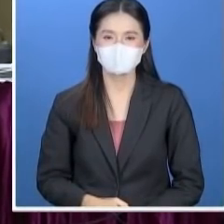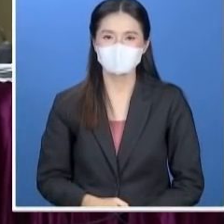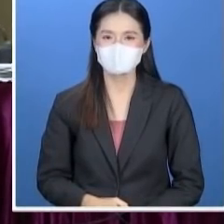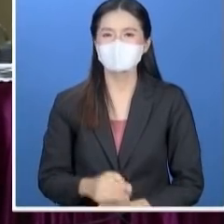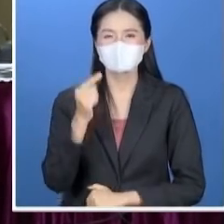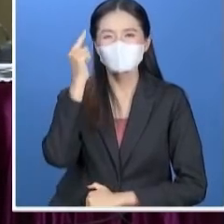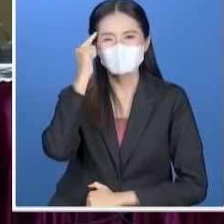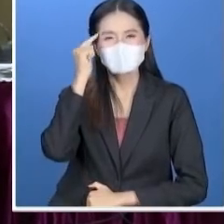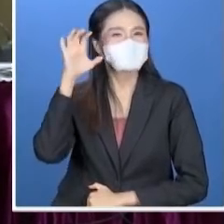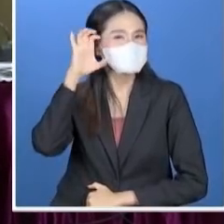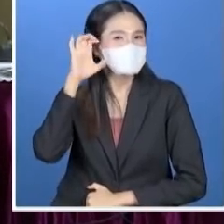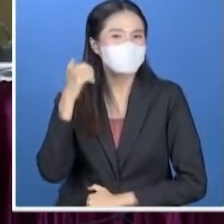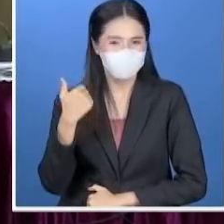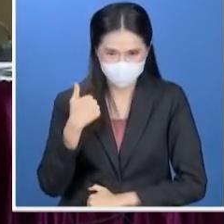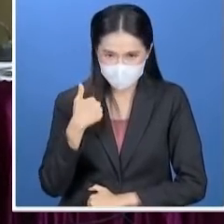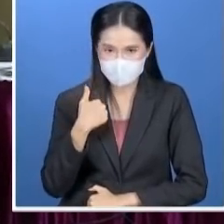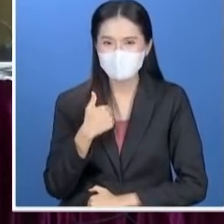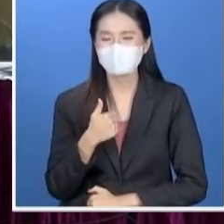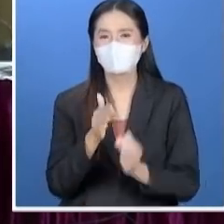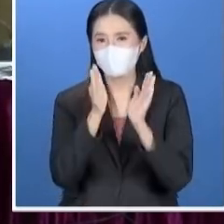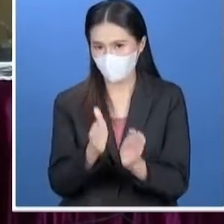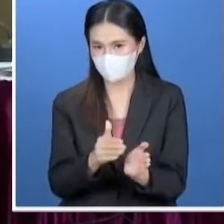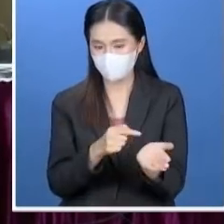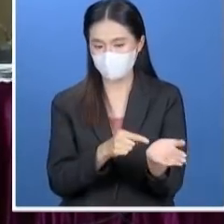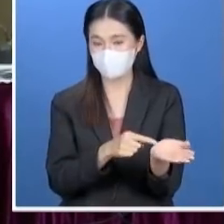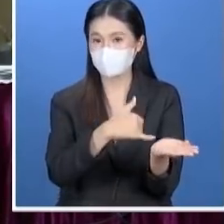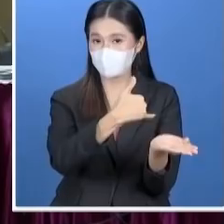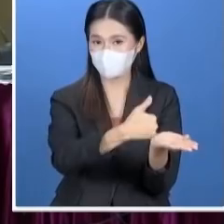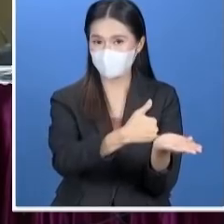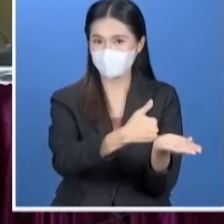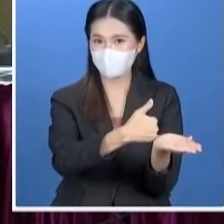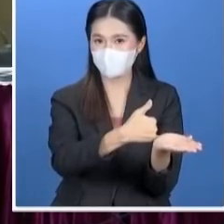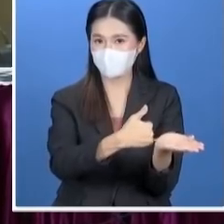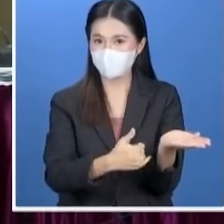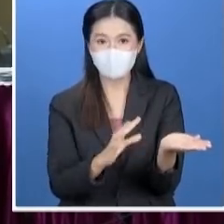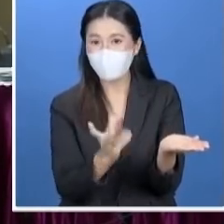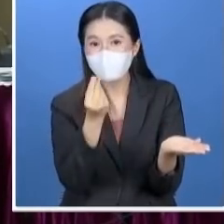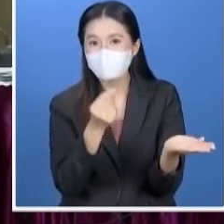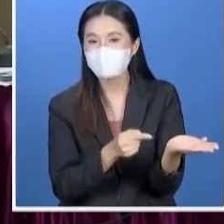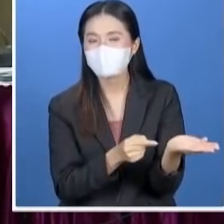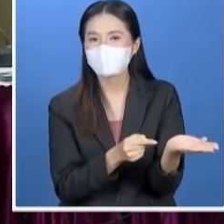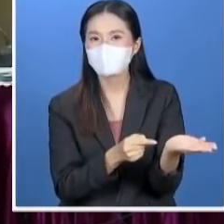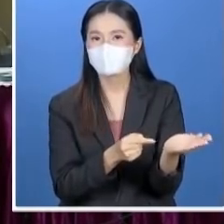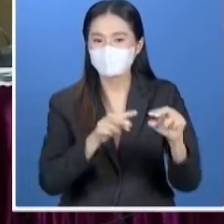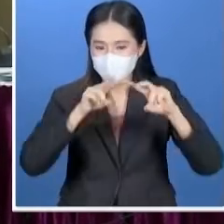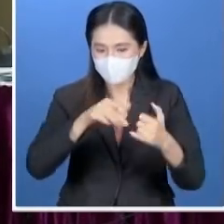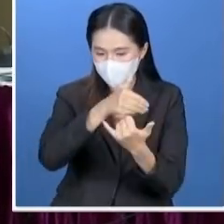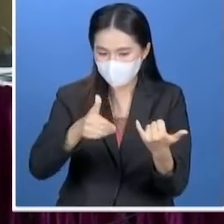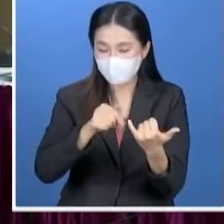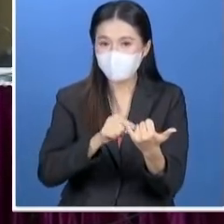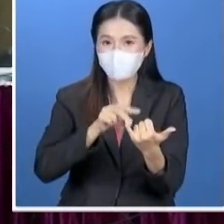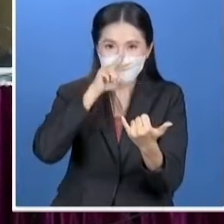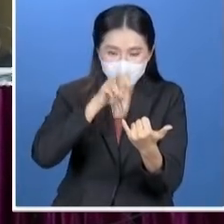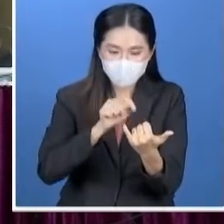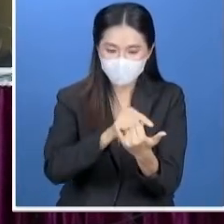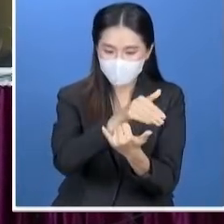ก็น่าเชื่อว่ามีบุคคลมาที่ท้ายเรือแล้วหายไปประกอบกับการชันสูตรบาดแผลน